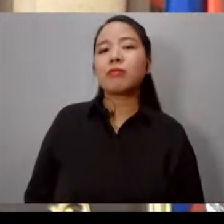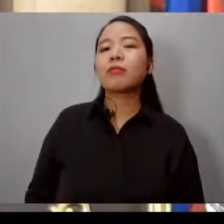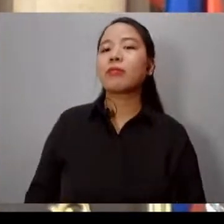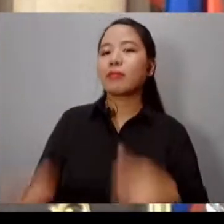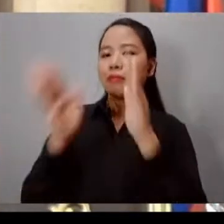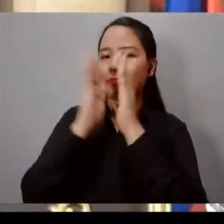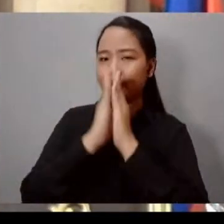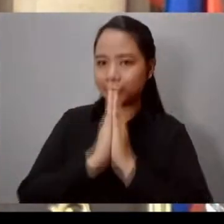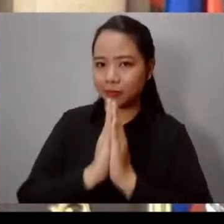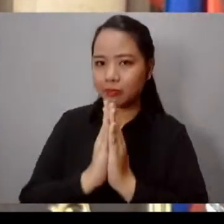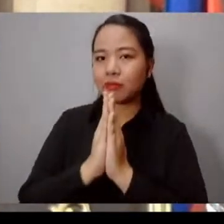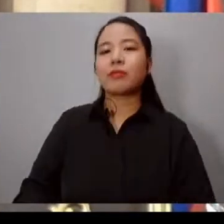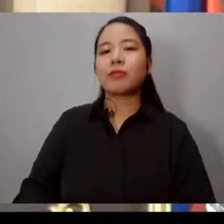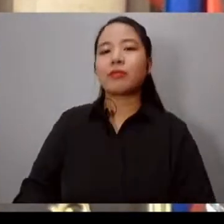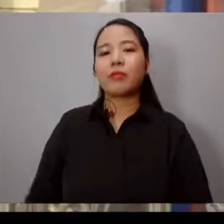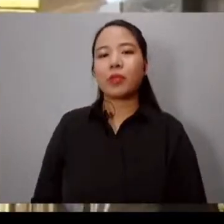ganito,